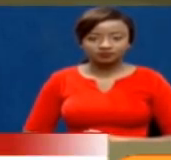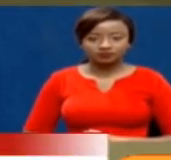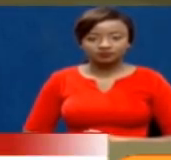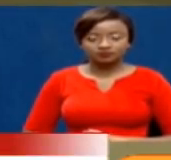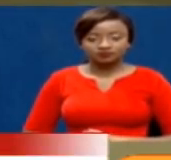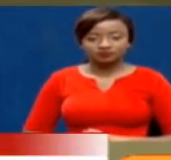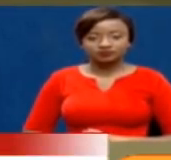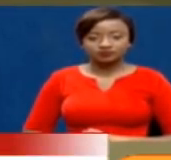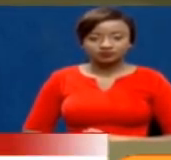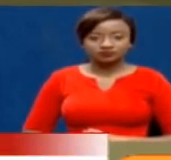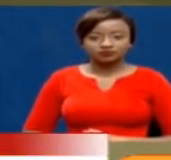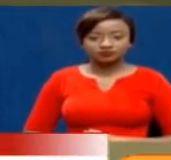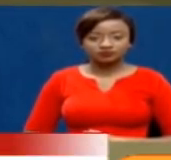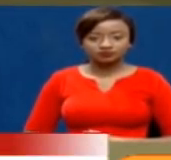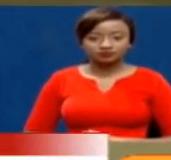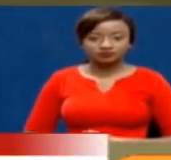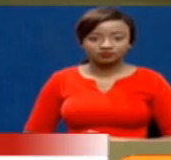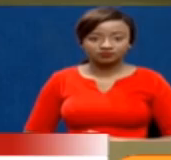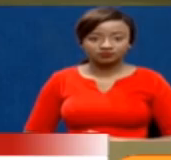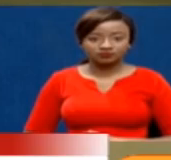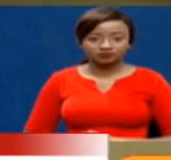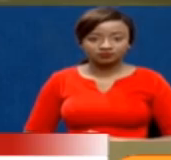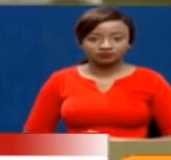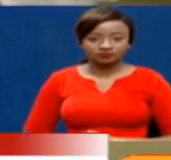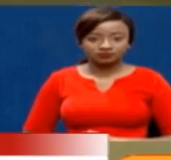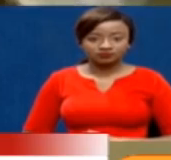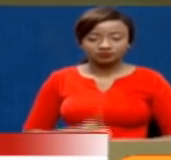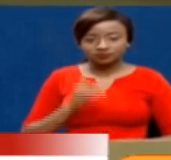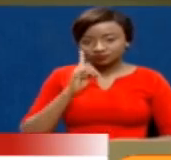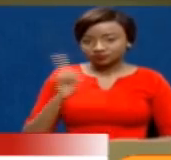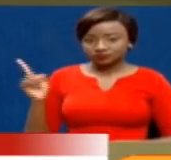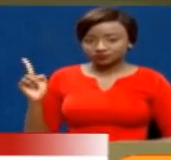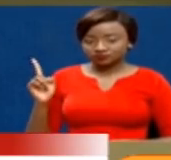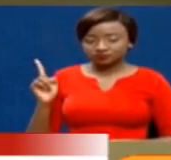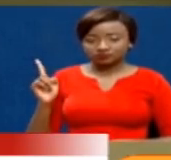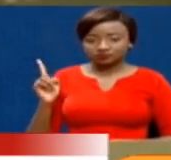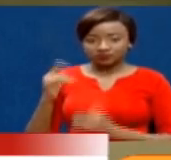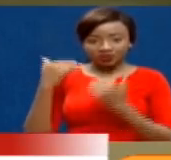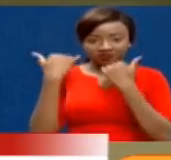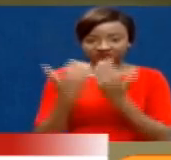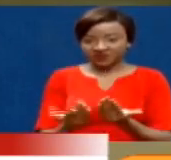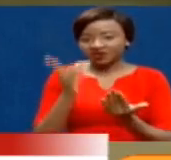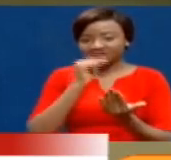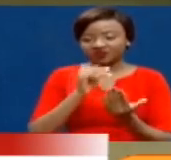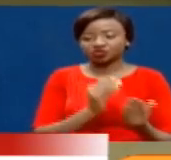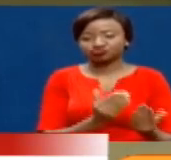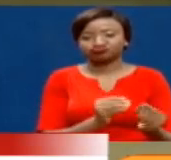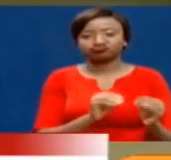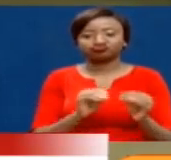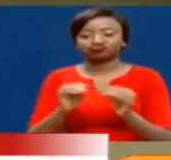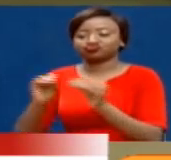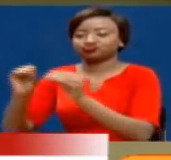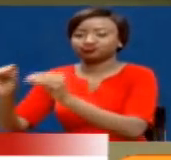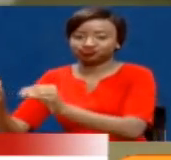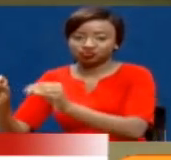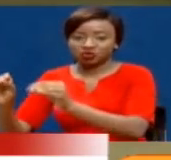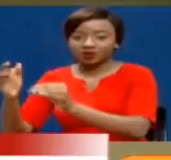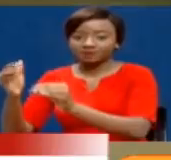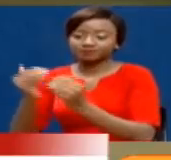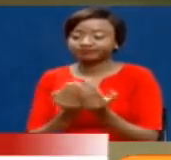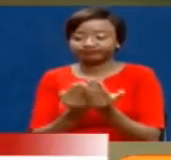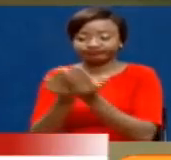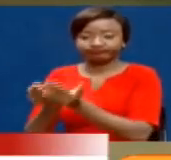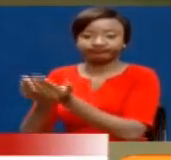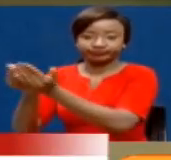Na wakati wa semi hizo, basi tayari feri ya MV Jambo imekwishaondoka, inamaanisha kwamba itakapofika upande wa pili ndio mchezo utakuwa